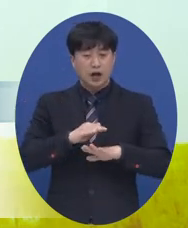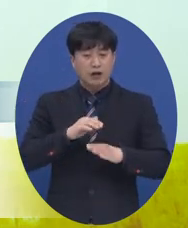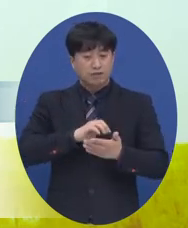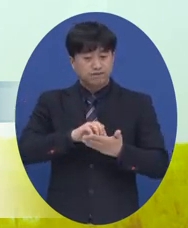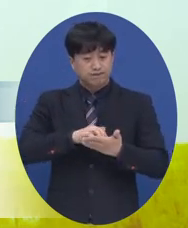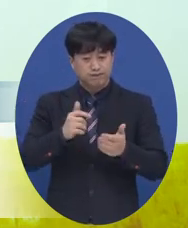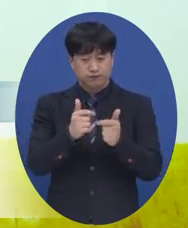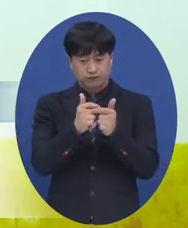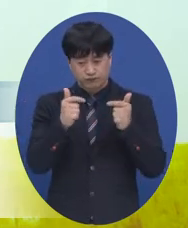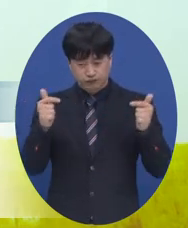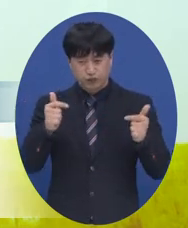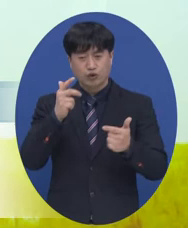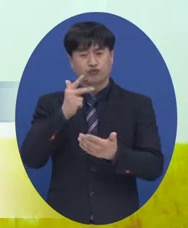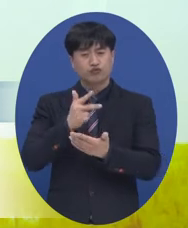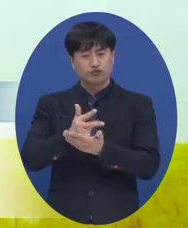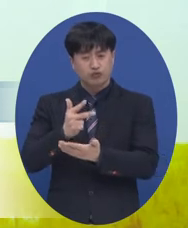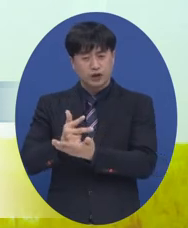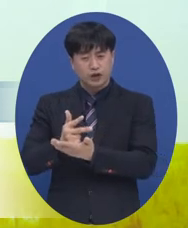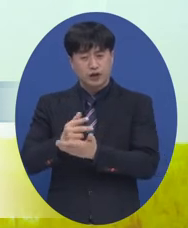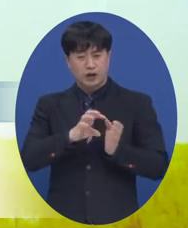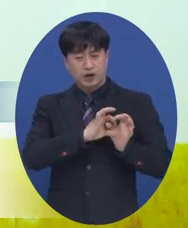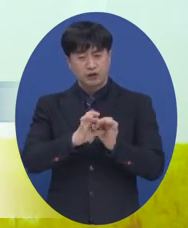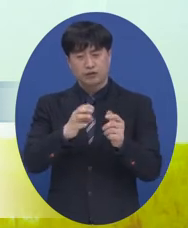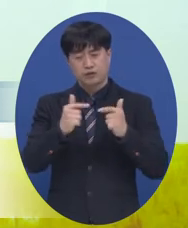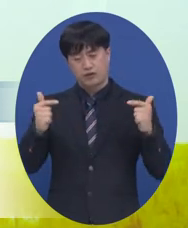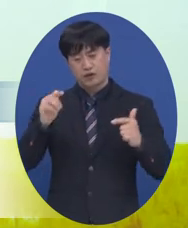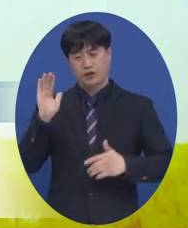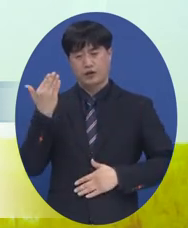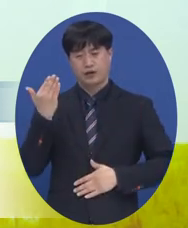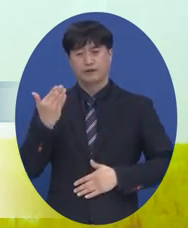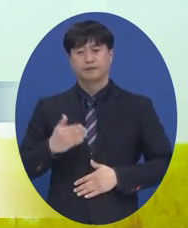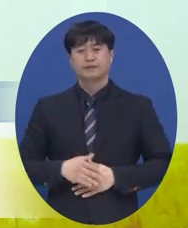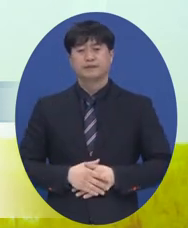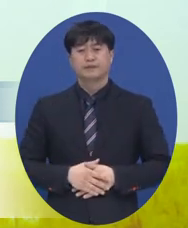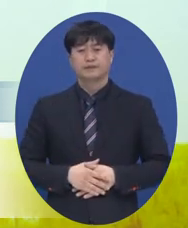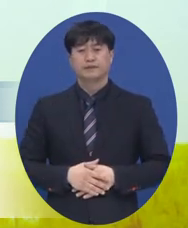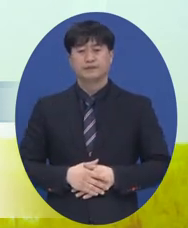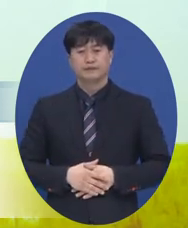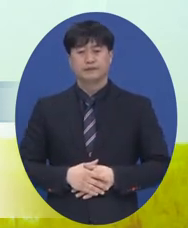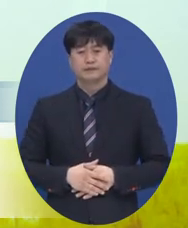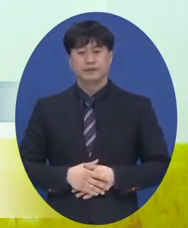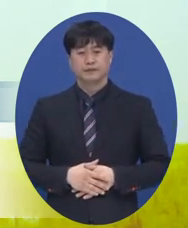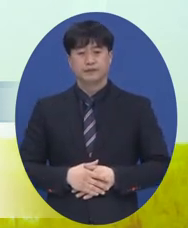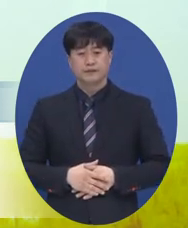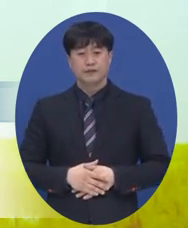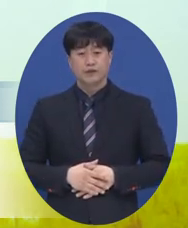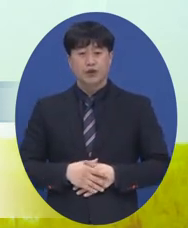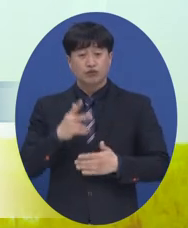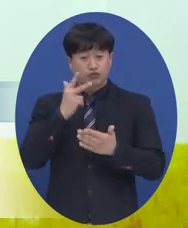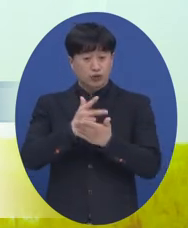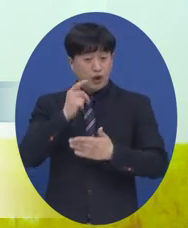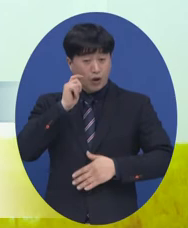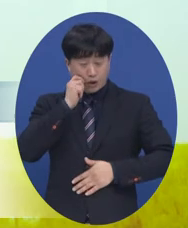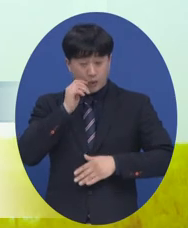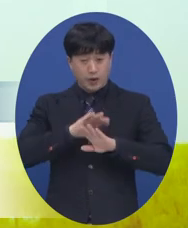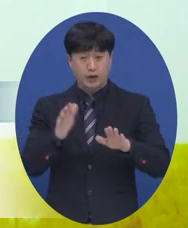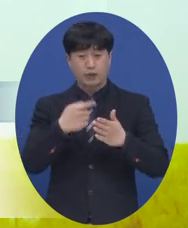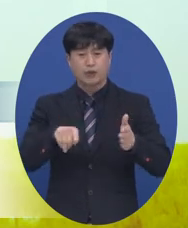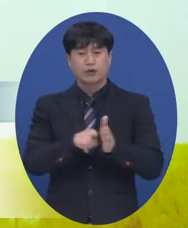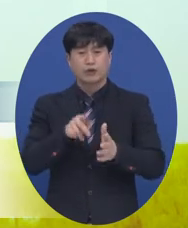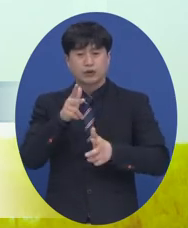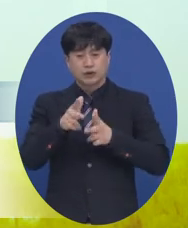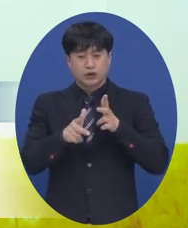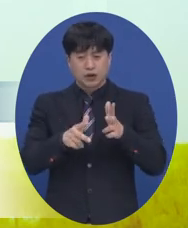아직까지는 이제 자동차 수요가 급증하는 상태여서 주차장도 좀더 확보로 해야되는 상태이기 때문에 2천원을 완화하기